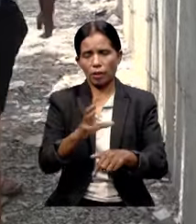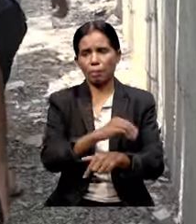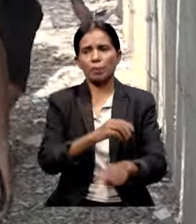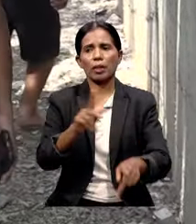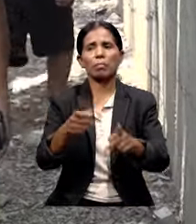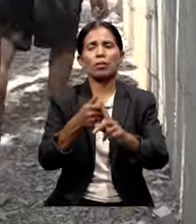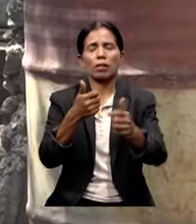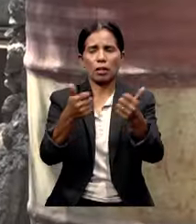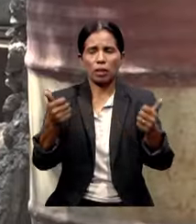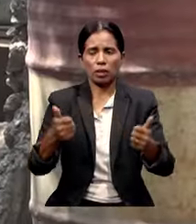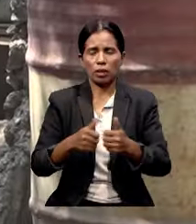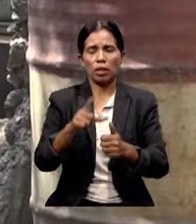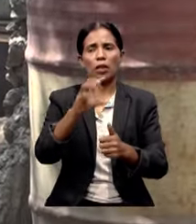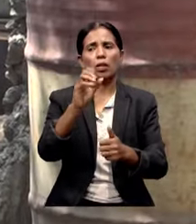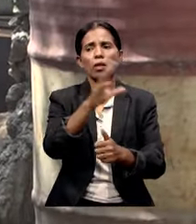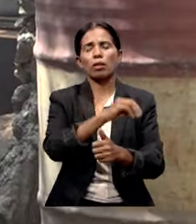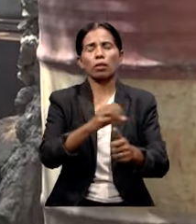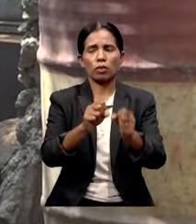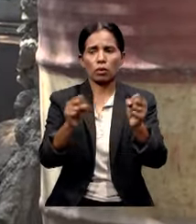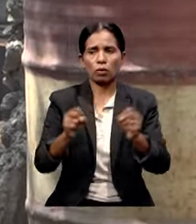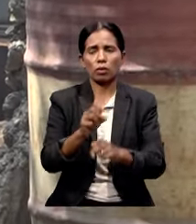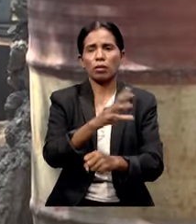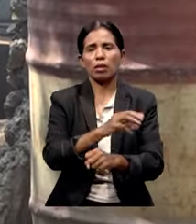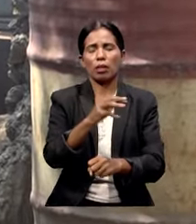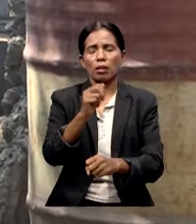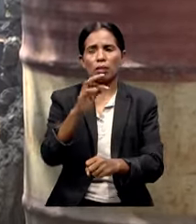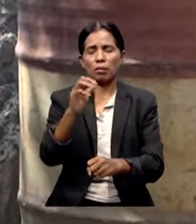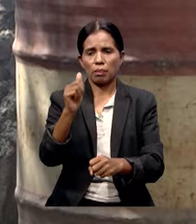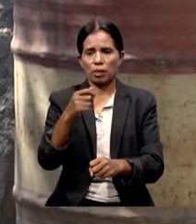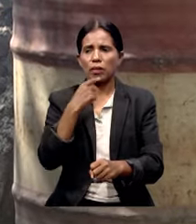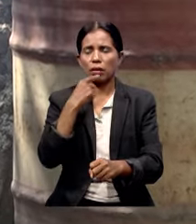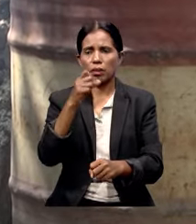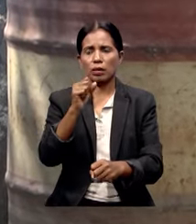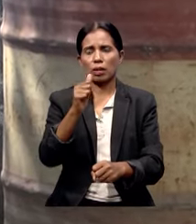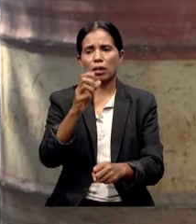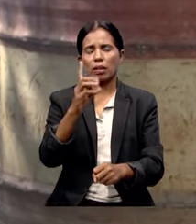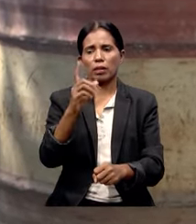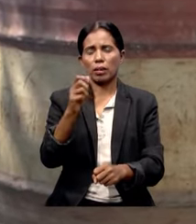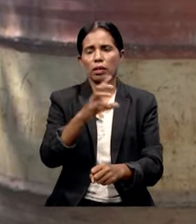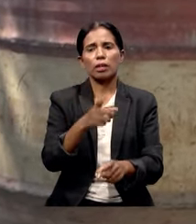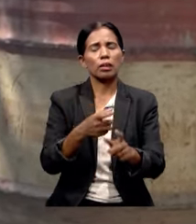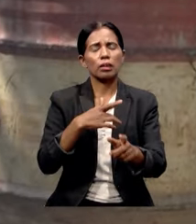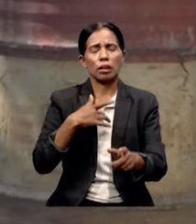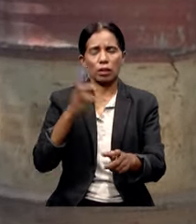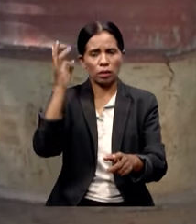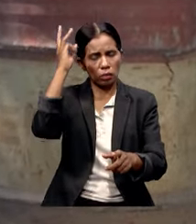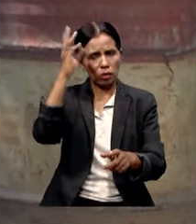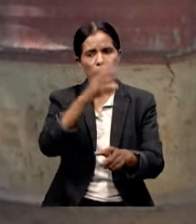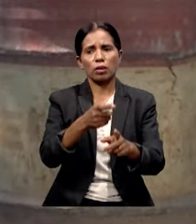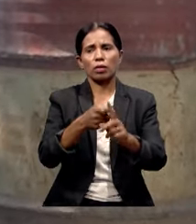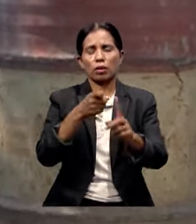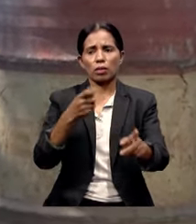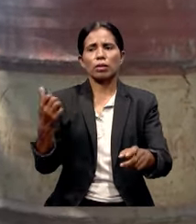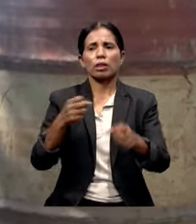husi aldeia Lokeneon suku Santa Cruz, Maria Branca Barreto Saldanha, sente preocupada ho intervensão husi